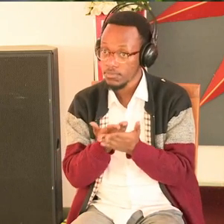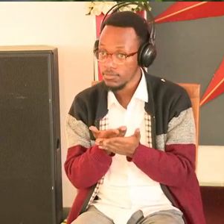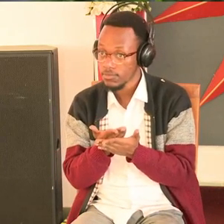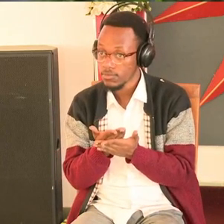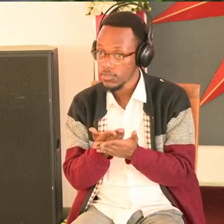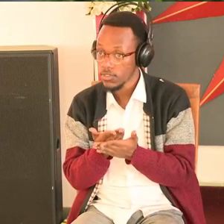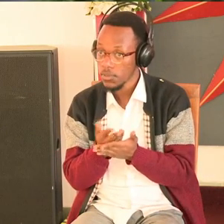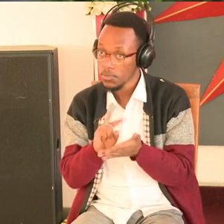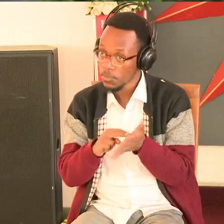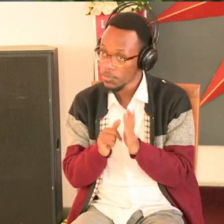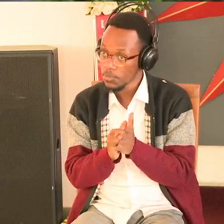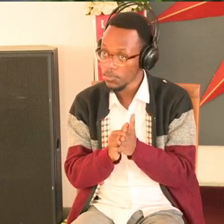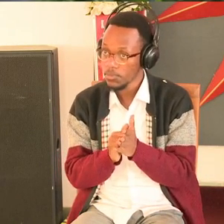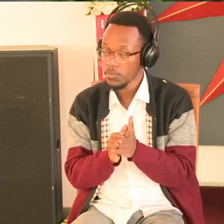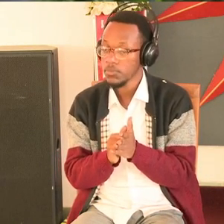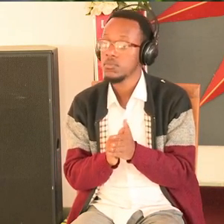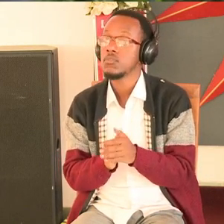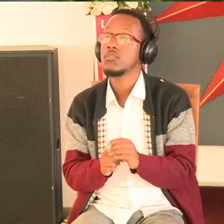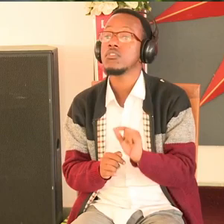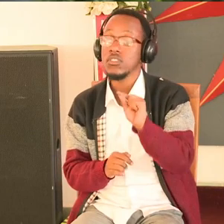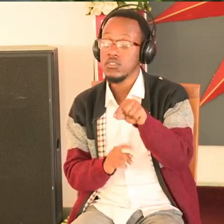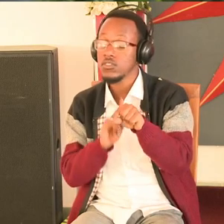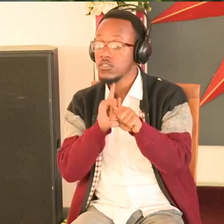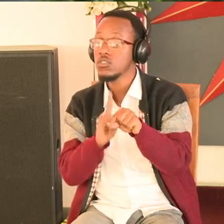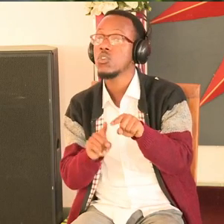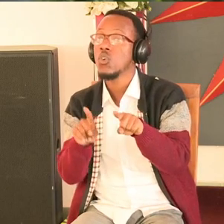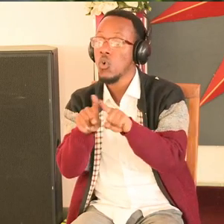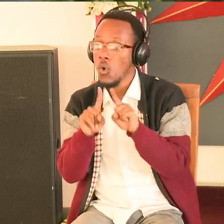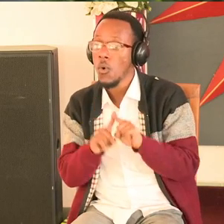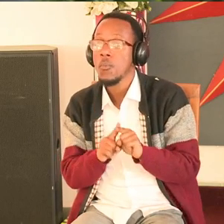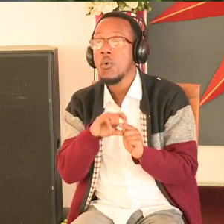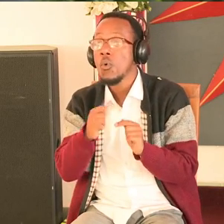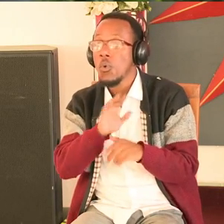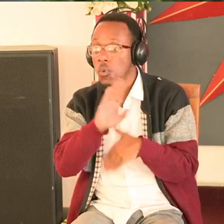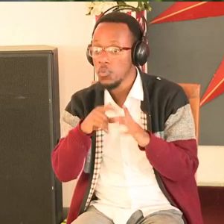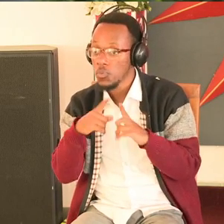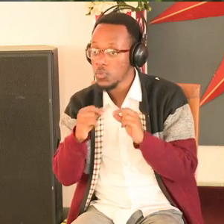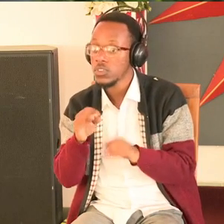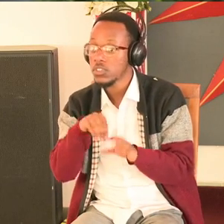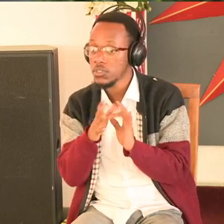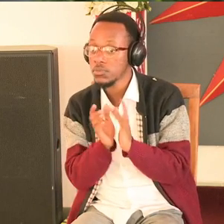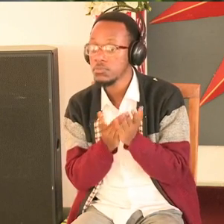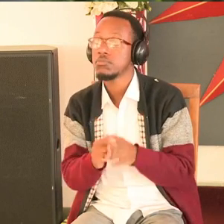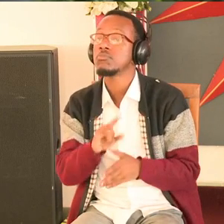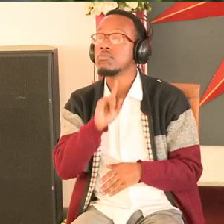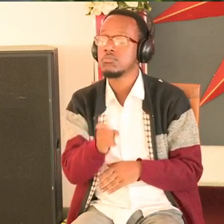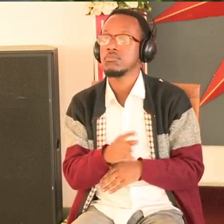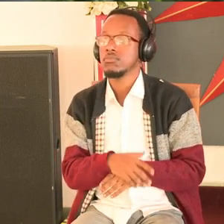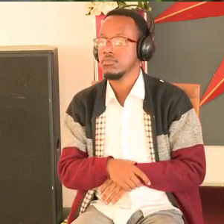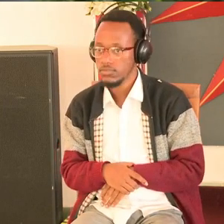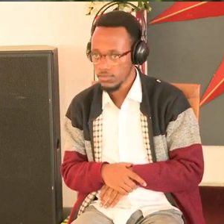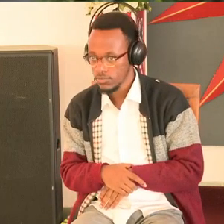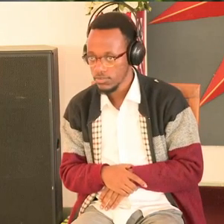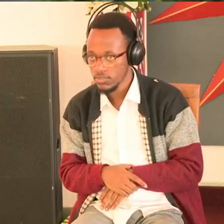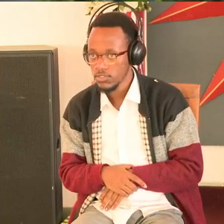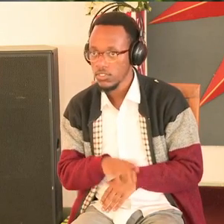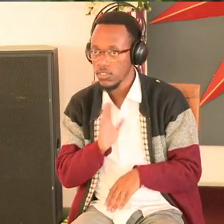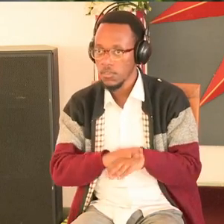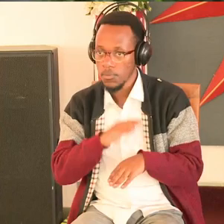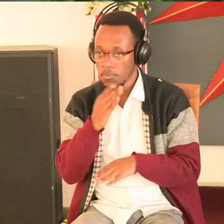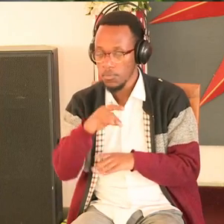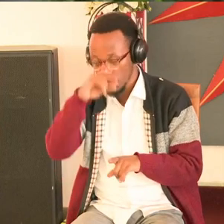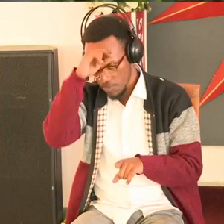de quelle parole dans la Bible. Uko n'ukuri nako nkuko ijambo ryose ryo mu Bibiliya ryose ari ukuri. Noneho bakundwa be ndata